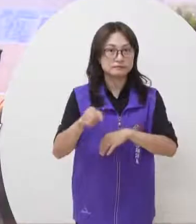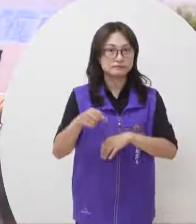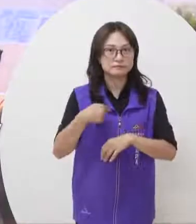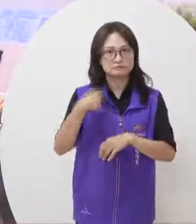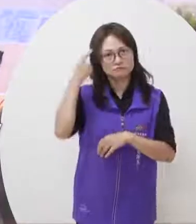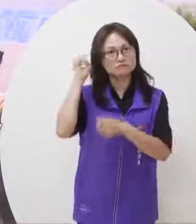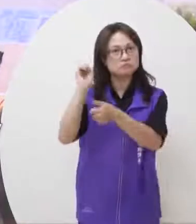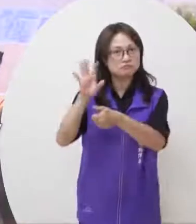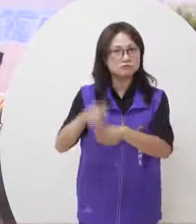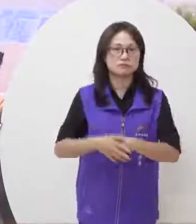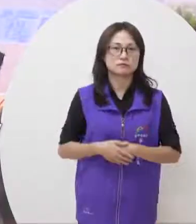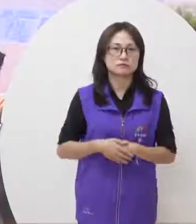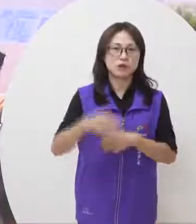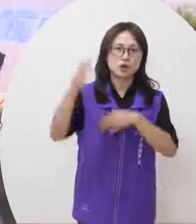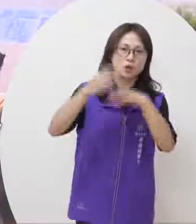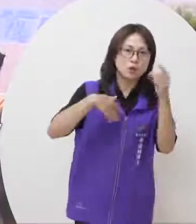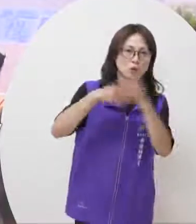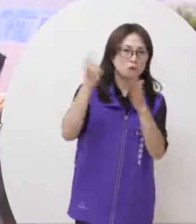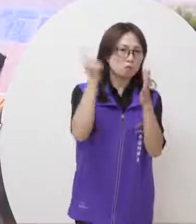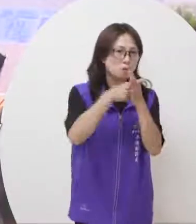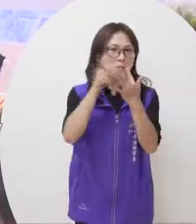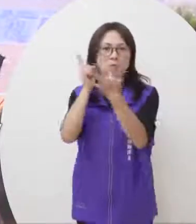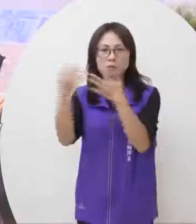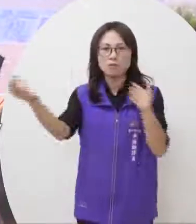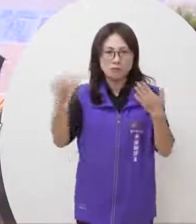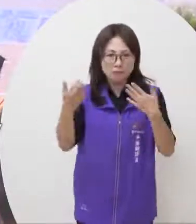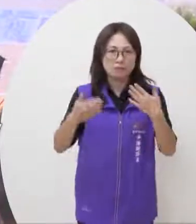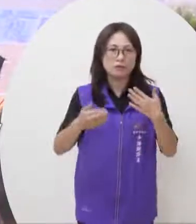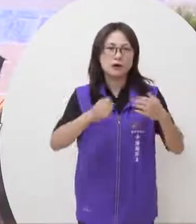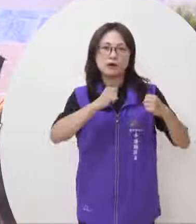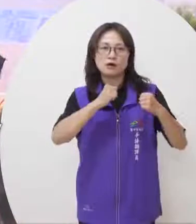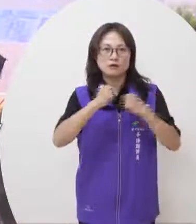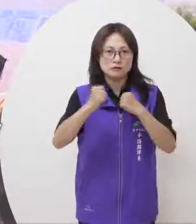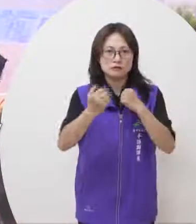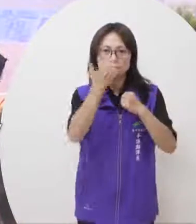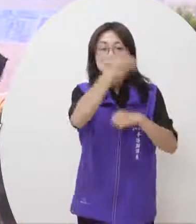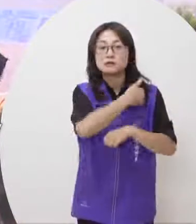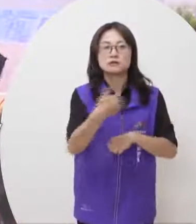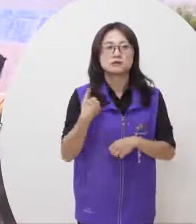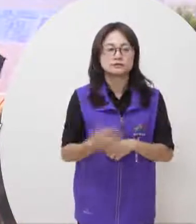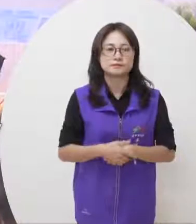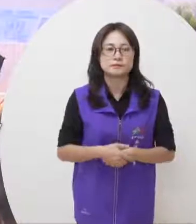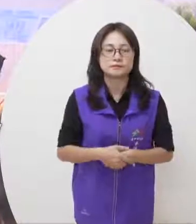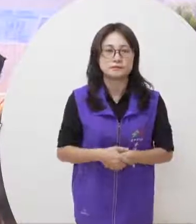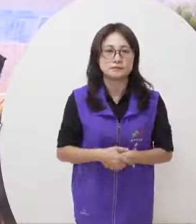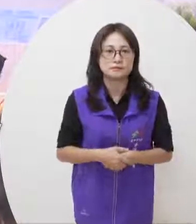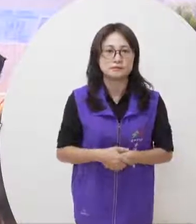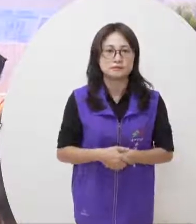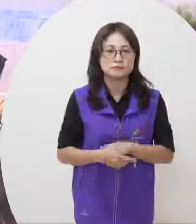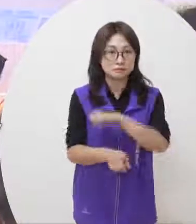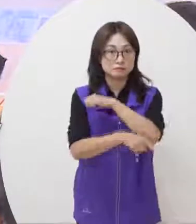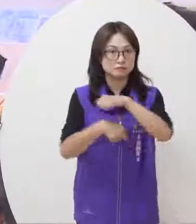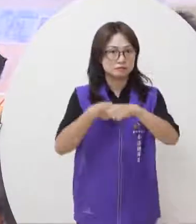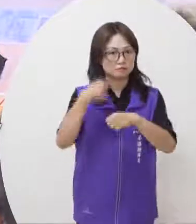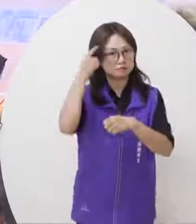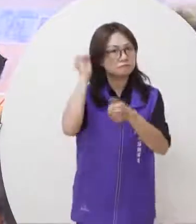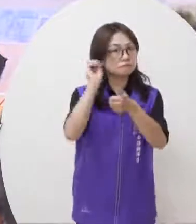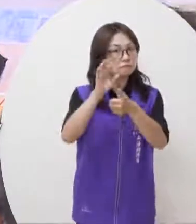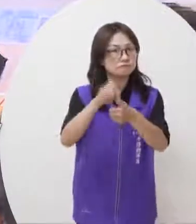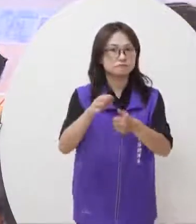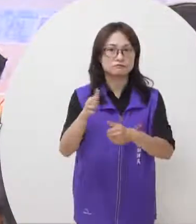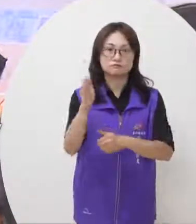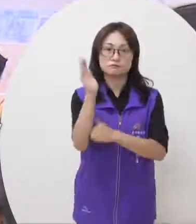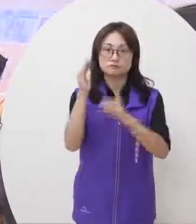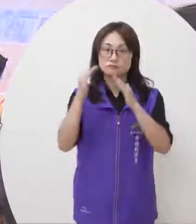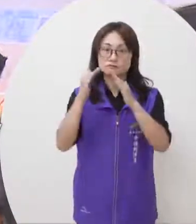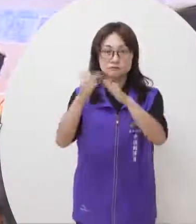知彼才能百战百胜，当然我们要知道自己的缺点了。最后我建议我们市府必须